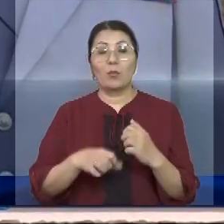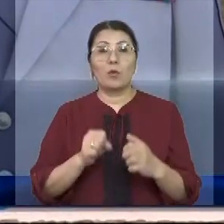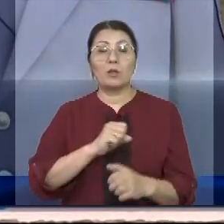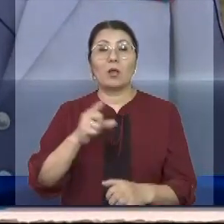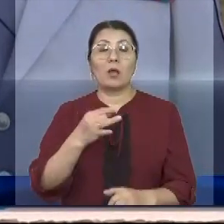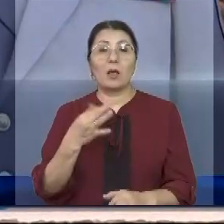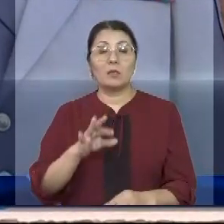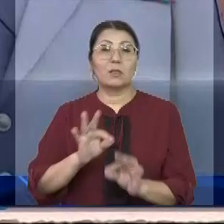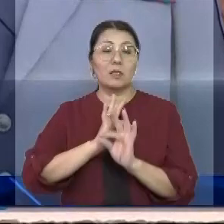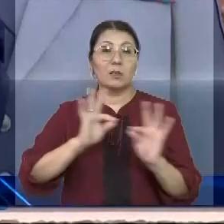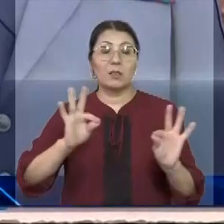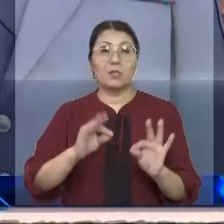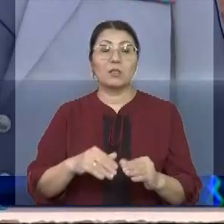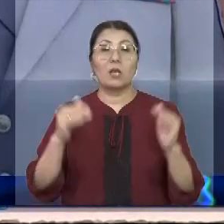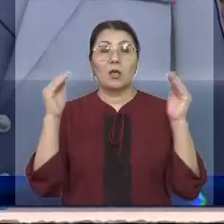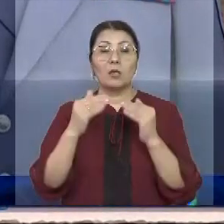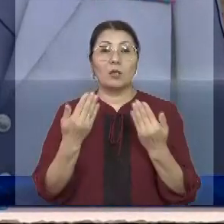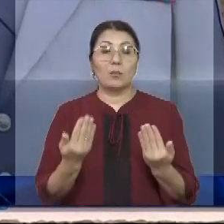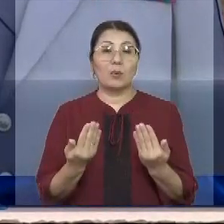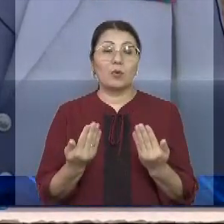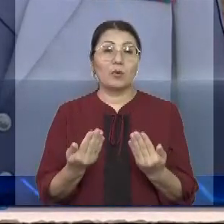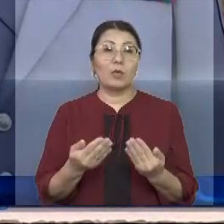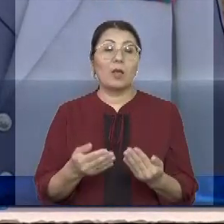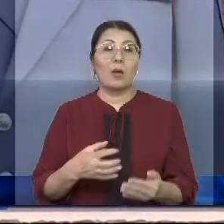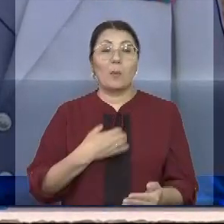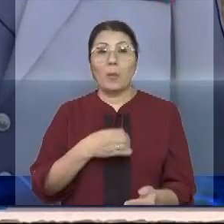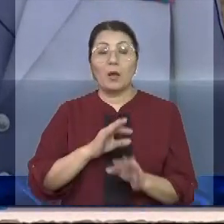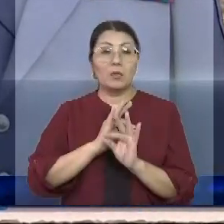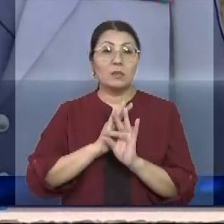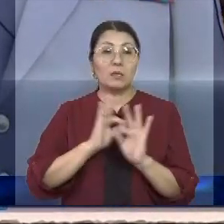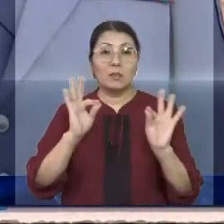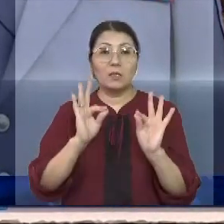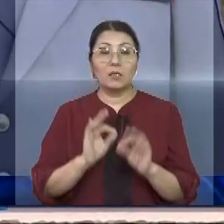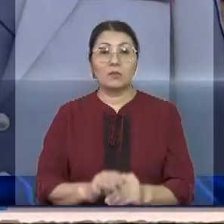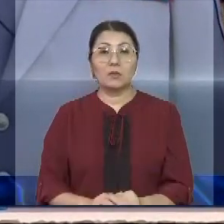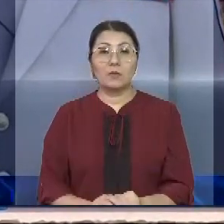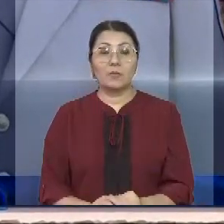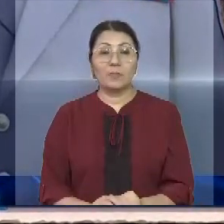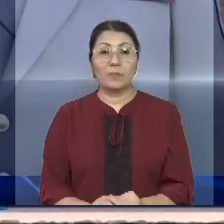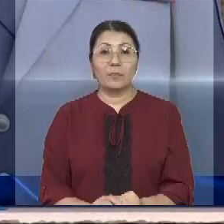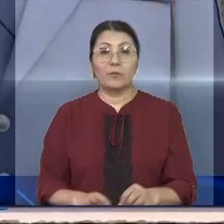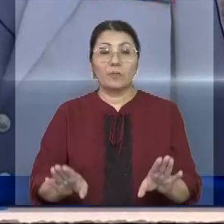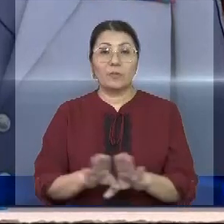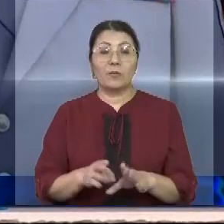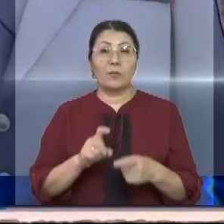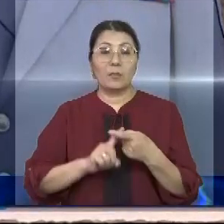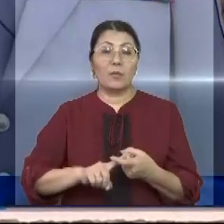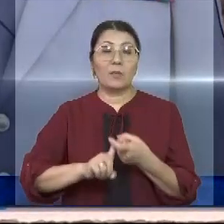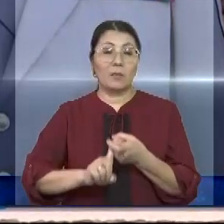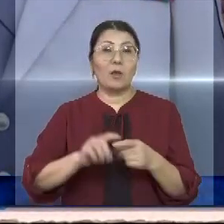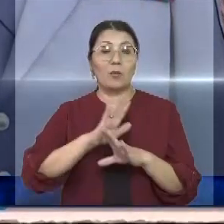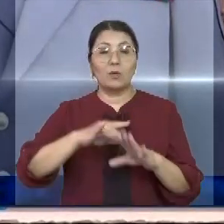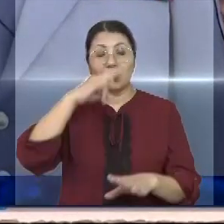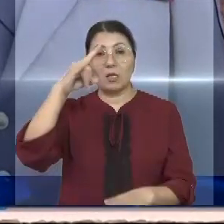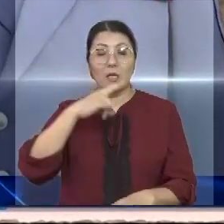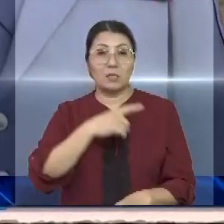ғана институттың бүгінгі ерекше орнын көрсетеді, маңыздылығын көрсетеді. Сонымен қатар тәуелсіз Қазақстанның